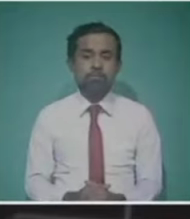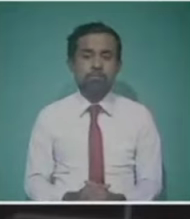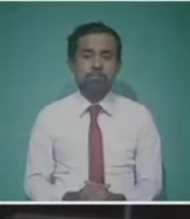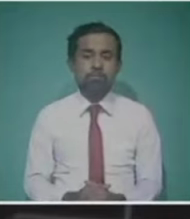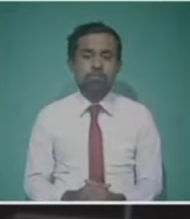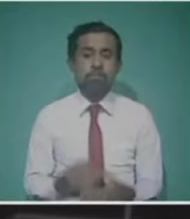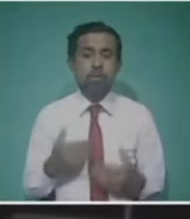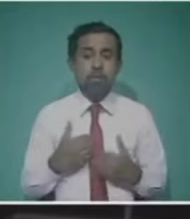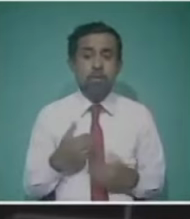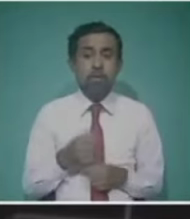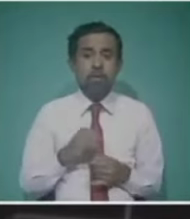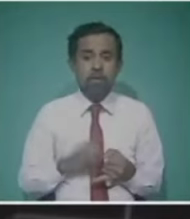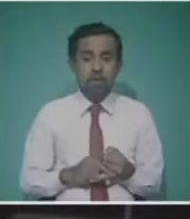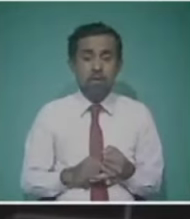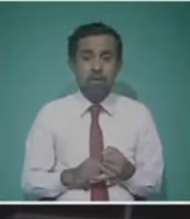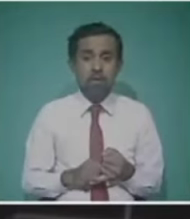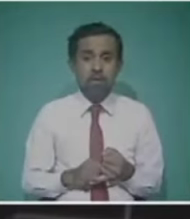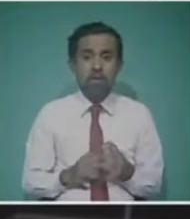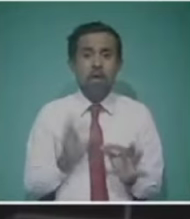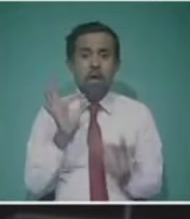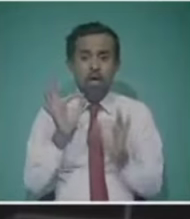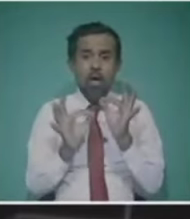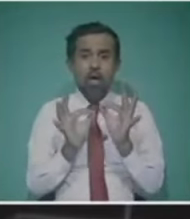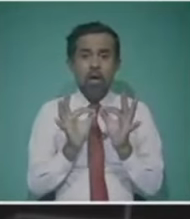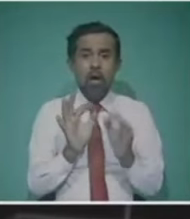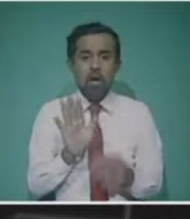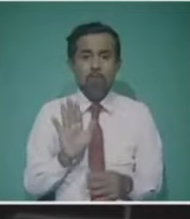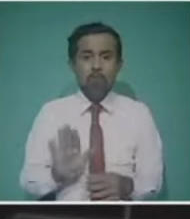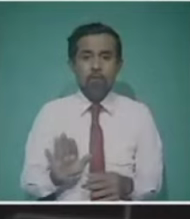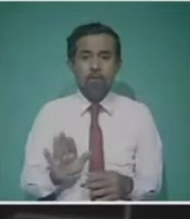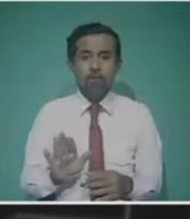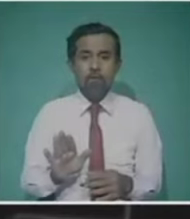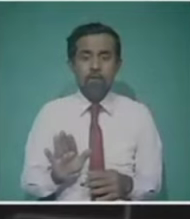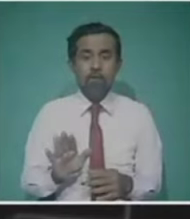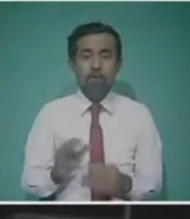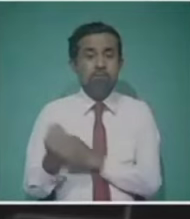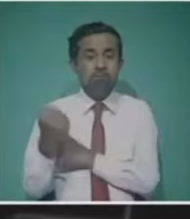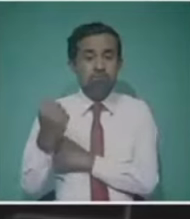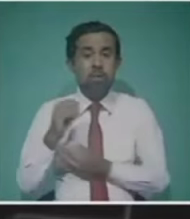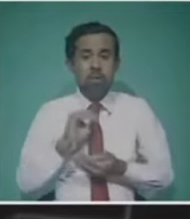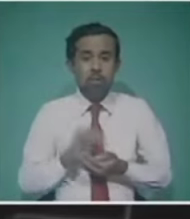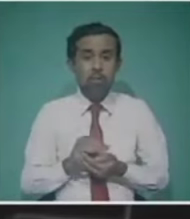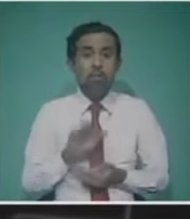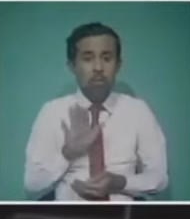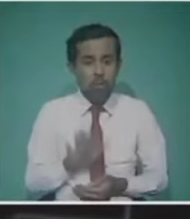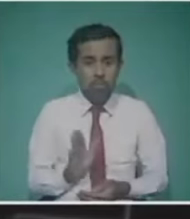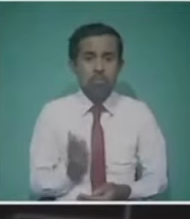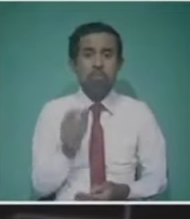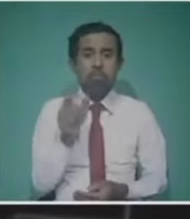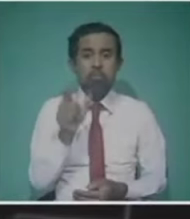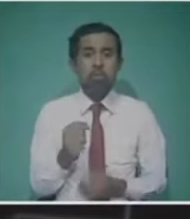சொல்வார்கள், மேலேயே பயிரை மேய்வது போல நாங்கள் ஆர் சட்டத்தை பாதுகாப்பாக எண்ணுகிறோமோ அவர்கள் எல்லாம் சேர்ந்து